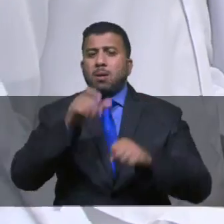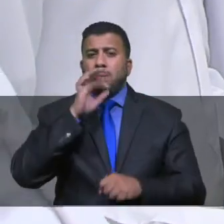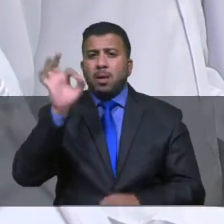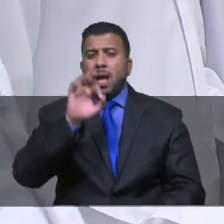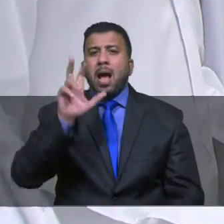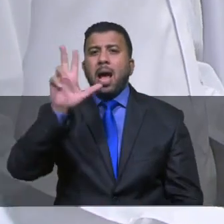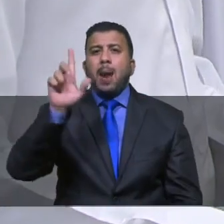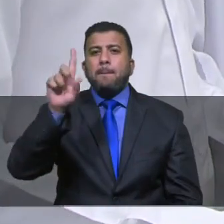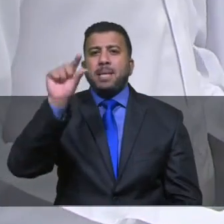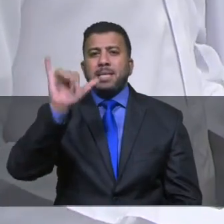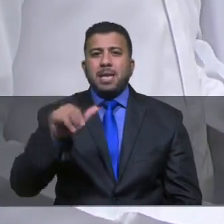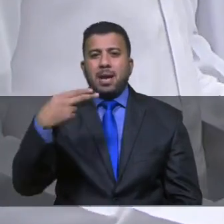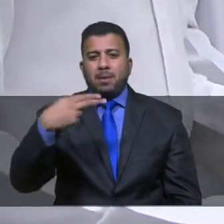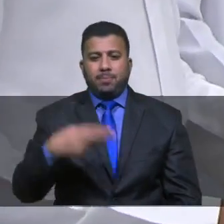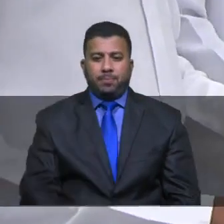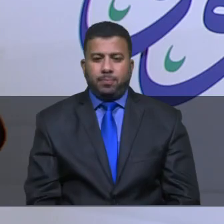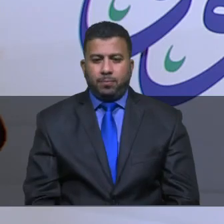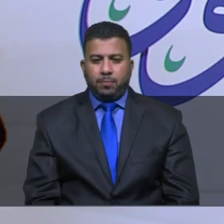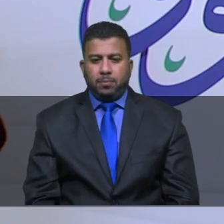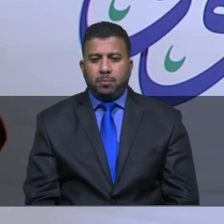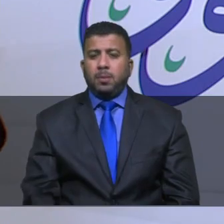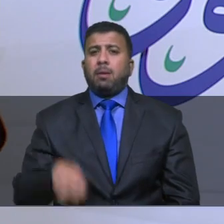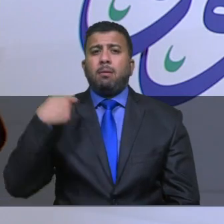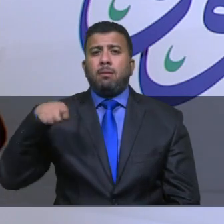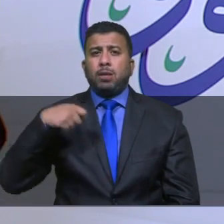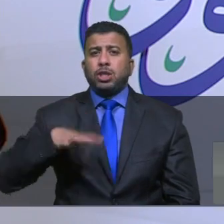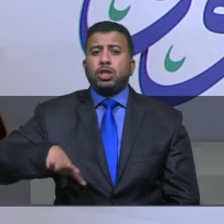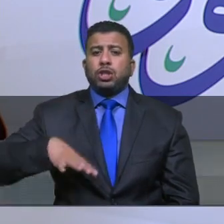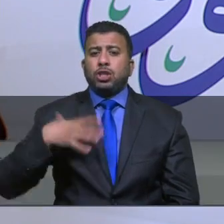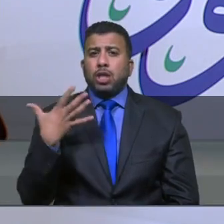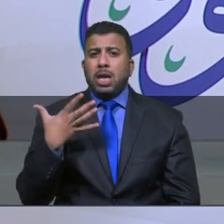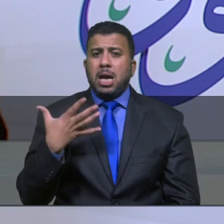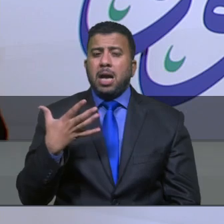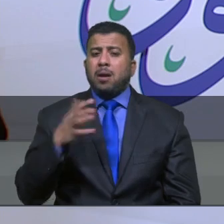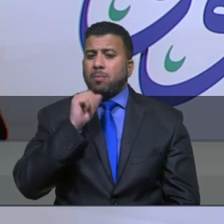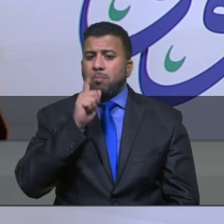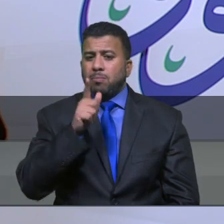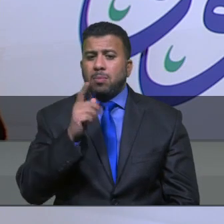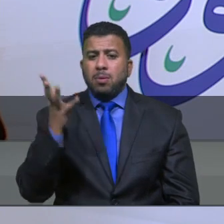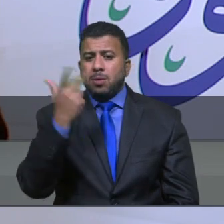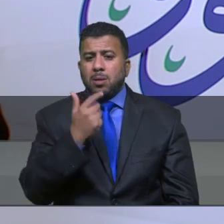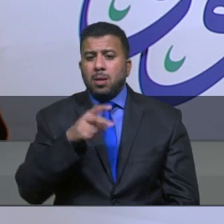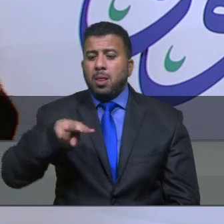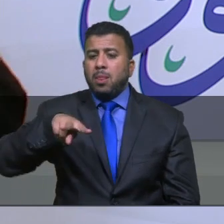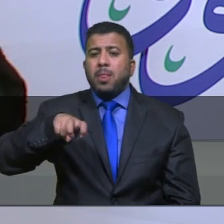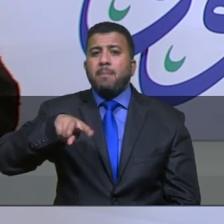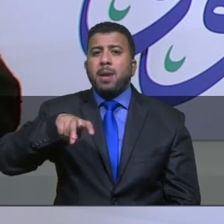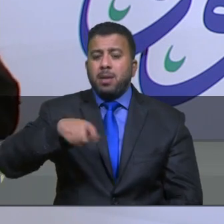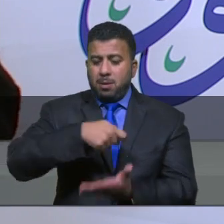البديع. طبعا مبادرات سمو رئيس الدولة الشيخ خليفة الله يطول بعمره تبرع لنا ب 80 مليون